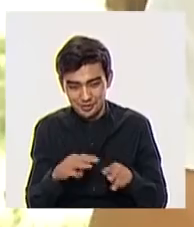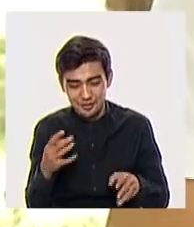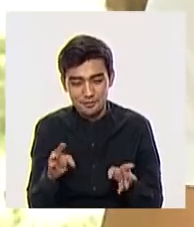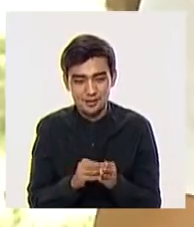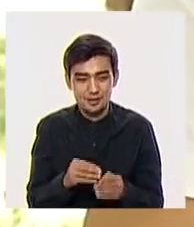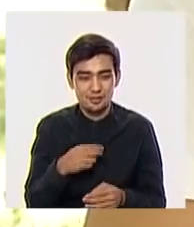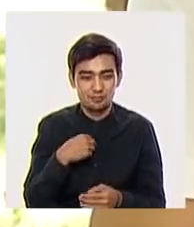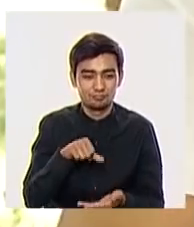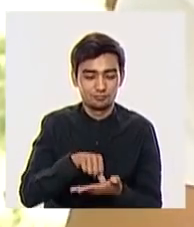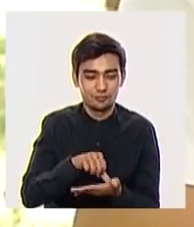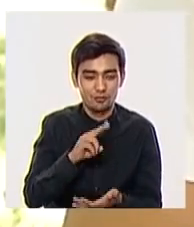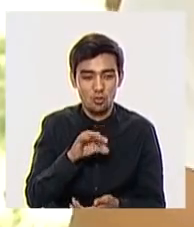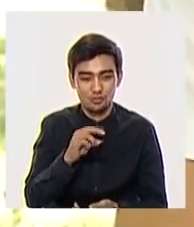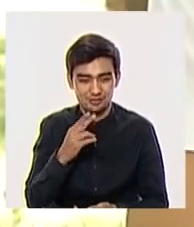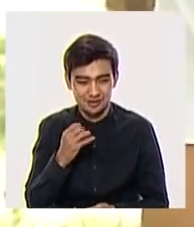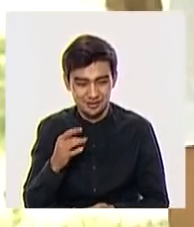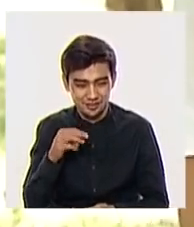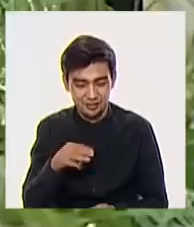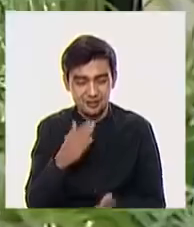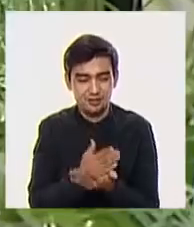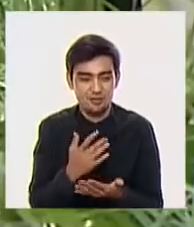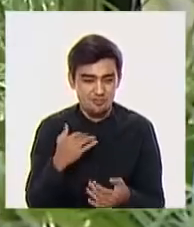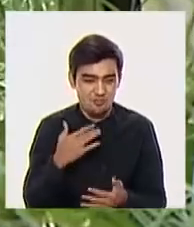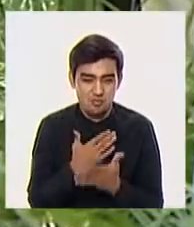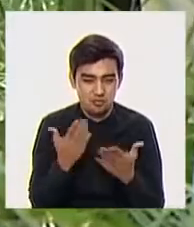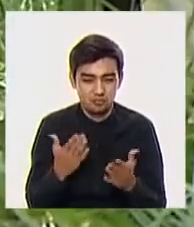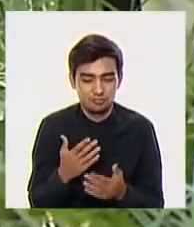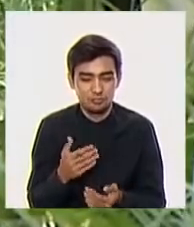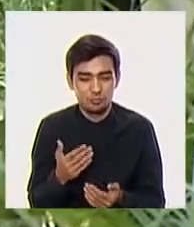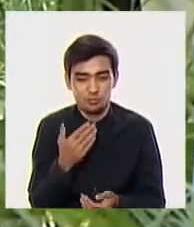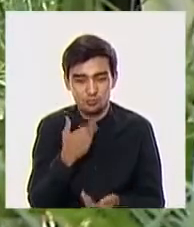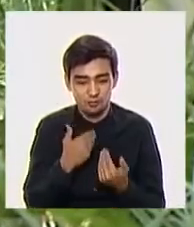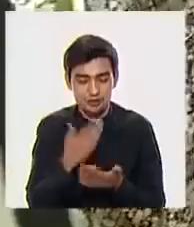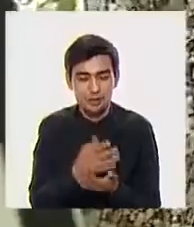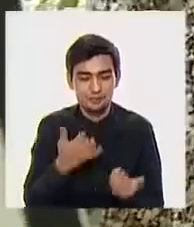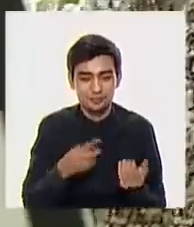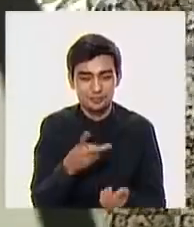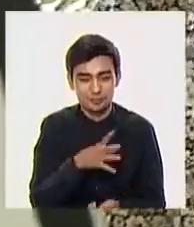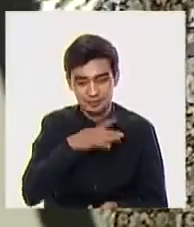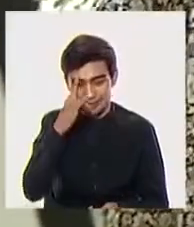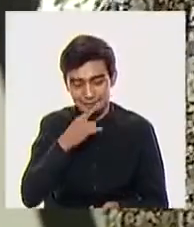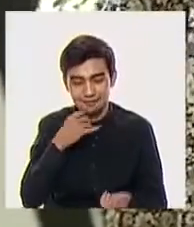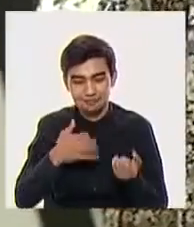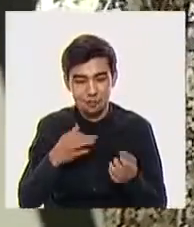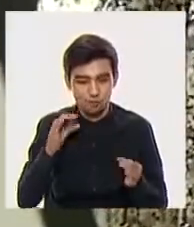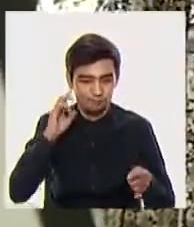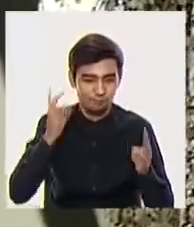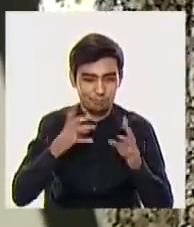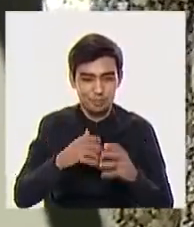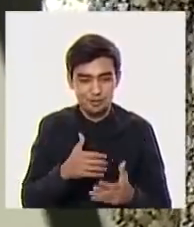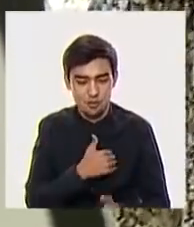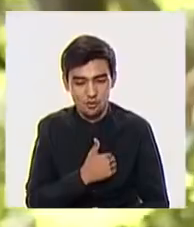қосылатын концерттеріміз бар. Одан да бөлек үлкен ұсыныстар бар. Қос домбырашының мақсаты қазақтың қара домбырасын әлемге таныту,